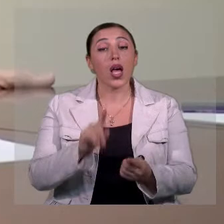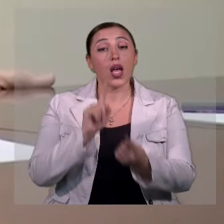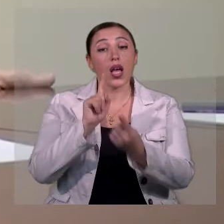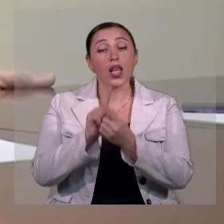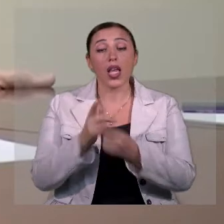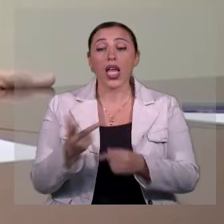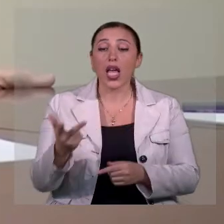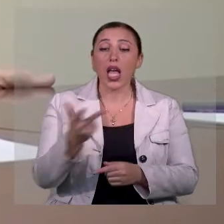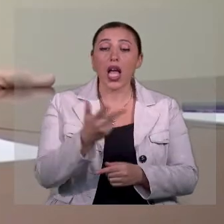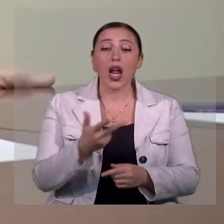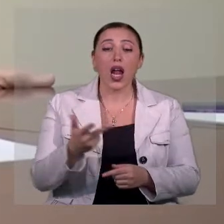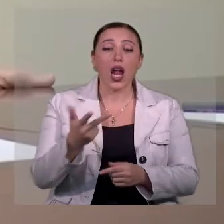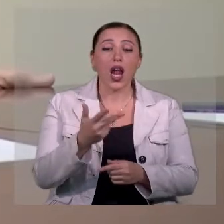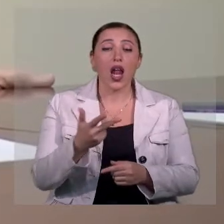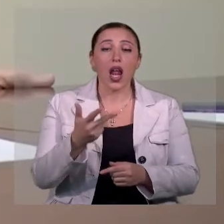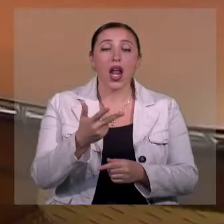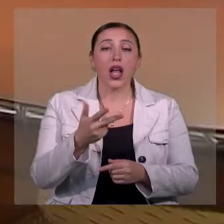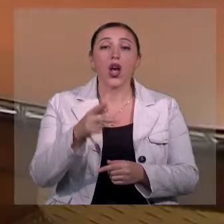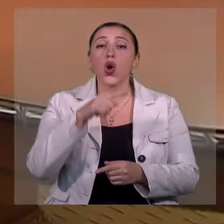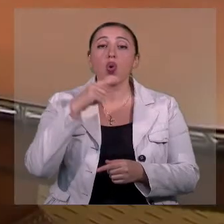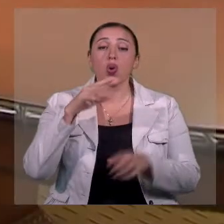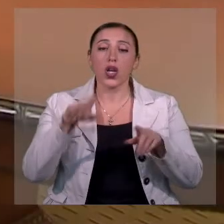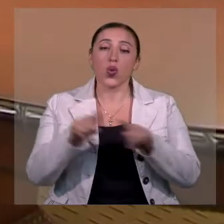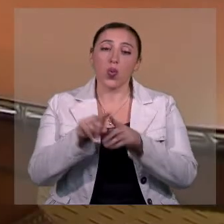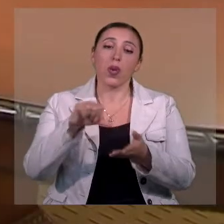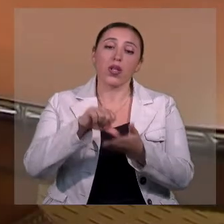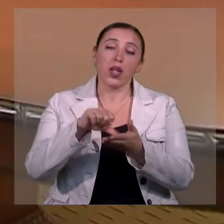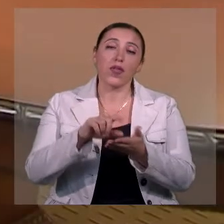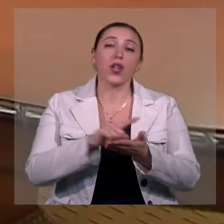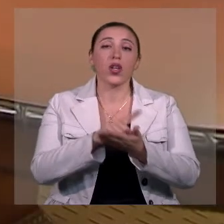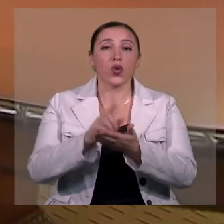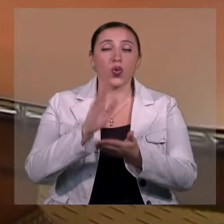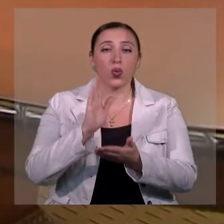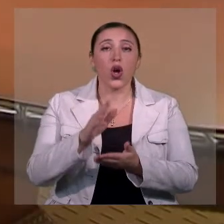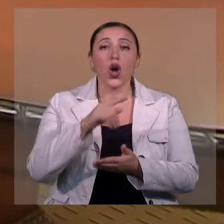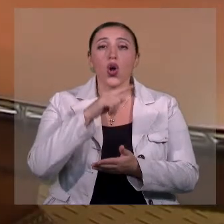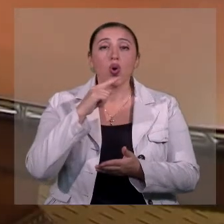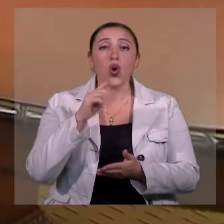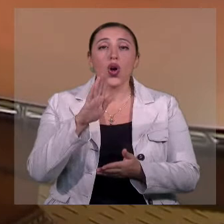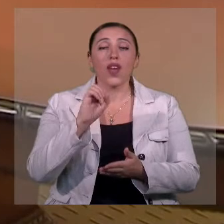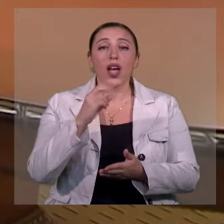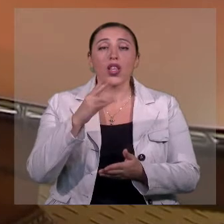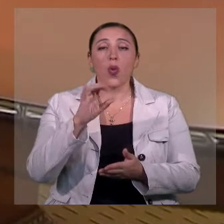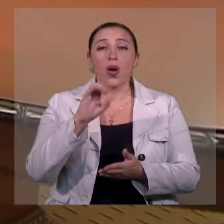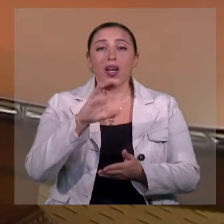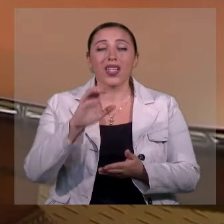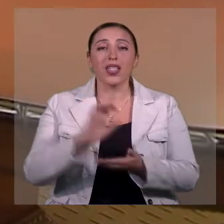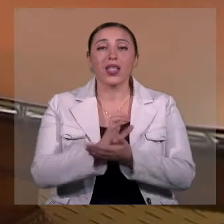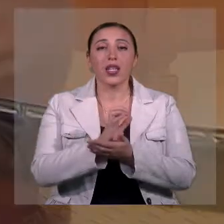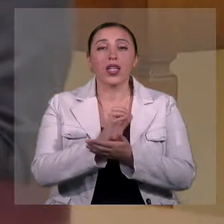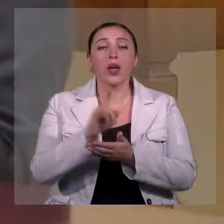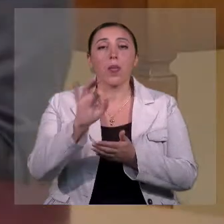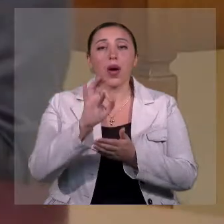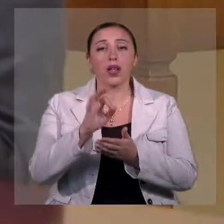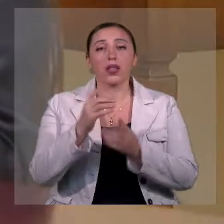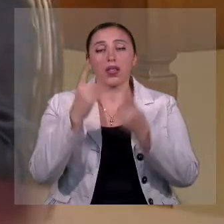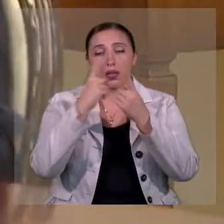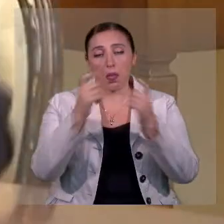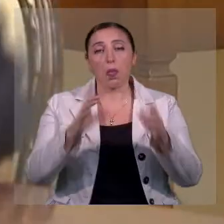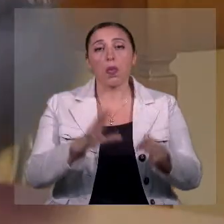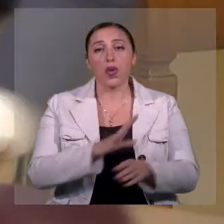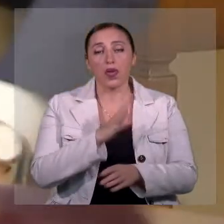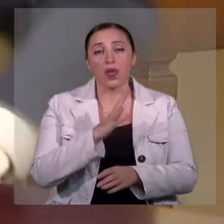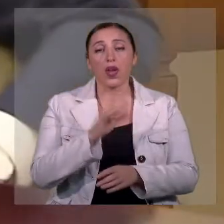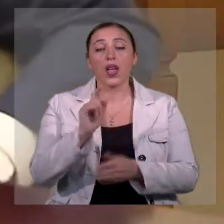բանակցություններ անցկացնեն Վլադիմիր Պուտինի մասնակցությամբ։ Ռուսական ՎԴՄՍ-ի տեղեկությունը հայտնել է դիվանագիտական աղբյուրը։ Ըստ